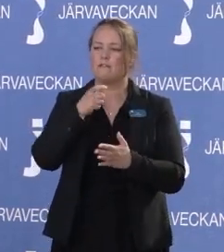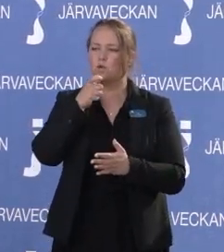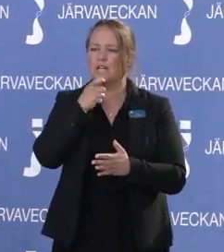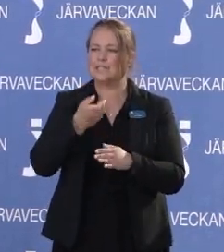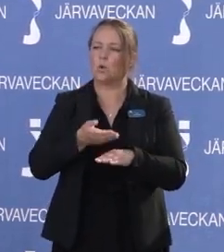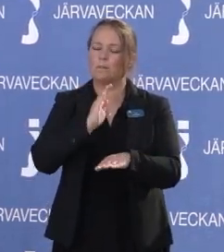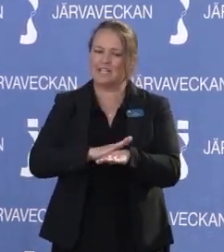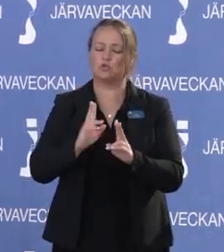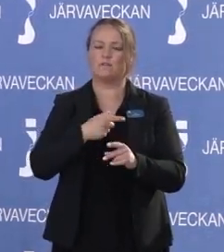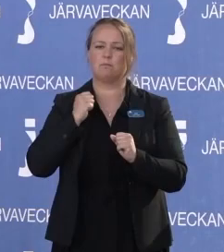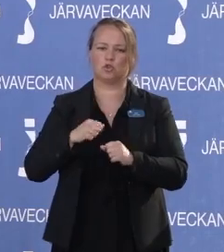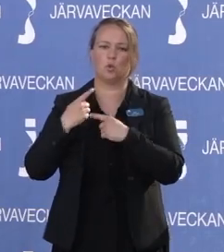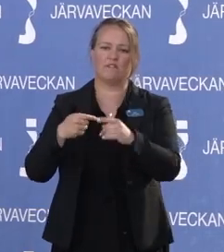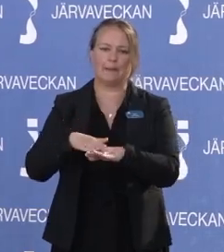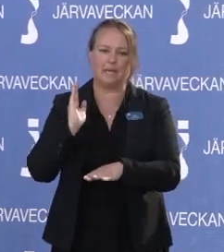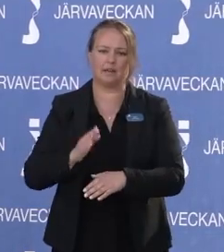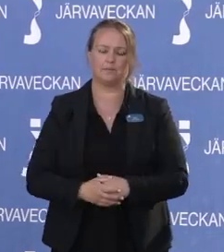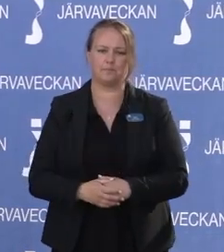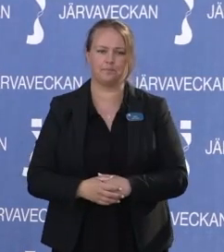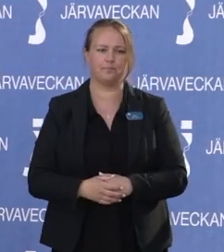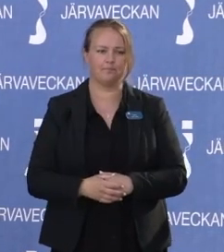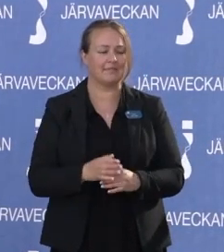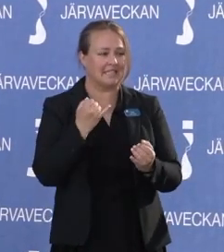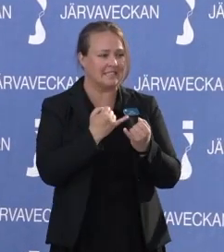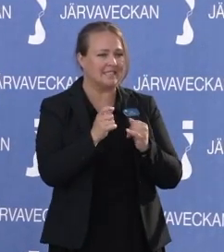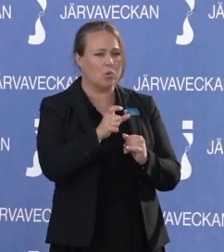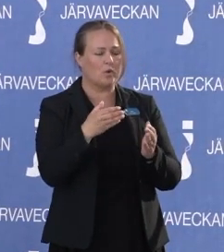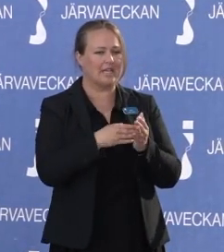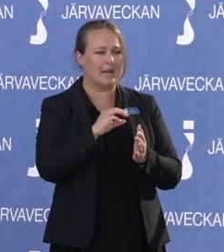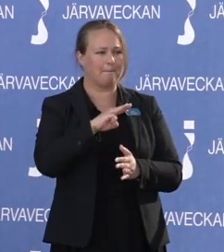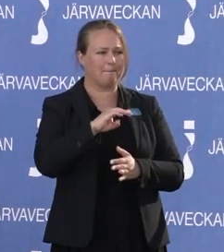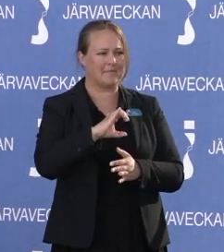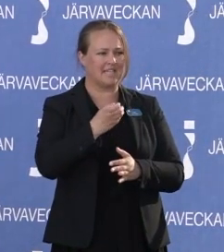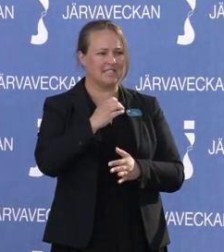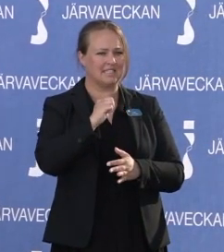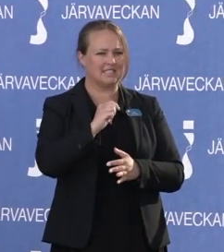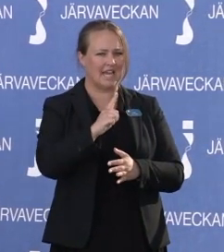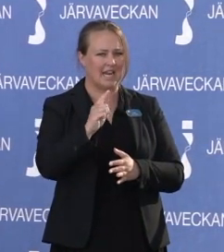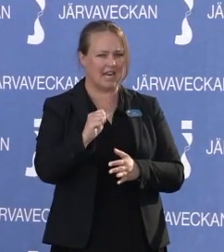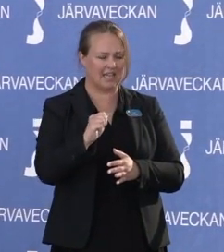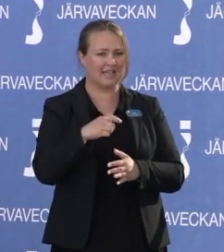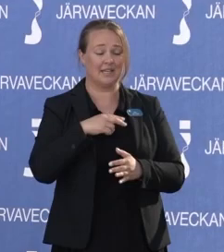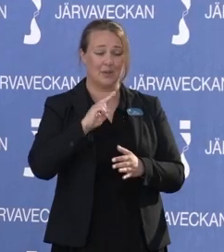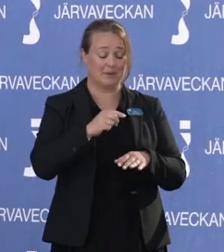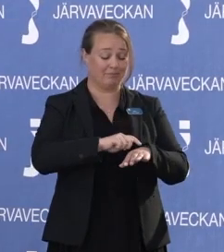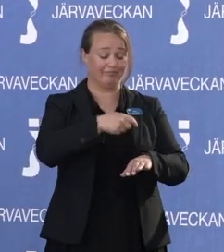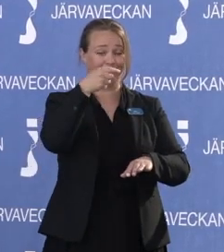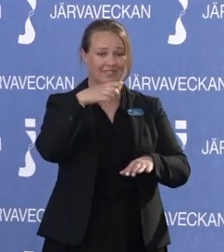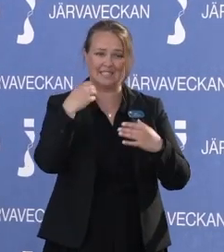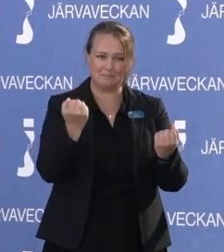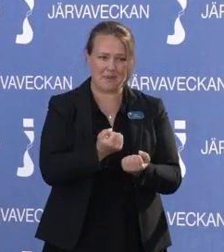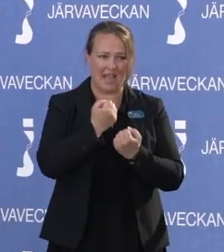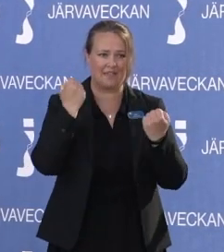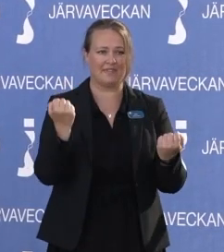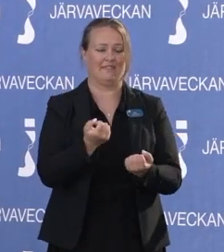utveckla. Jag ska ge sista ordet till Michelle här. Jag upptäcker att klockan springer iväg. Det här är otroligt spännande